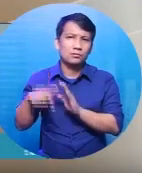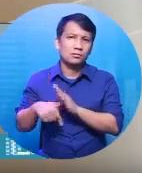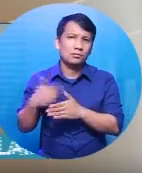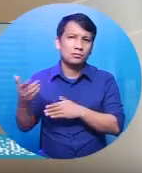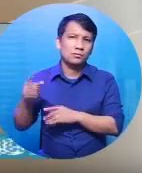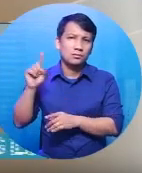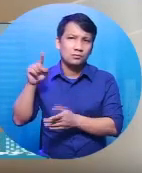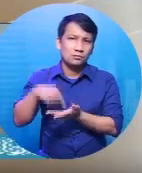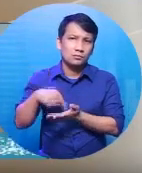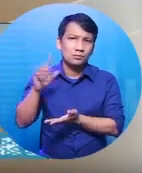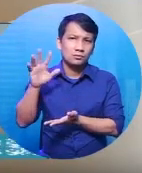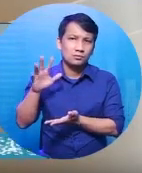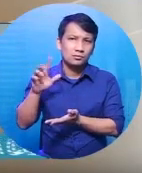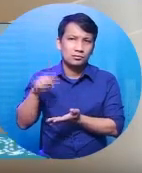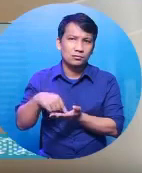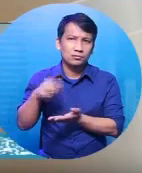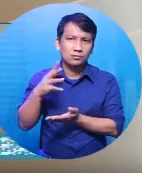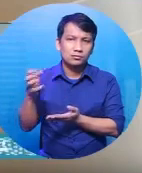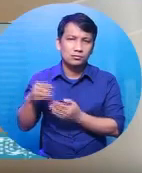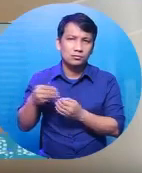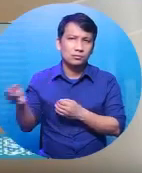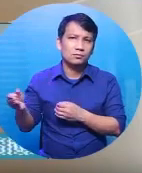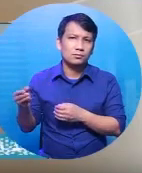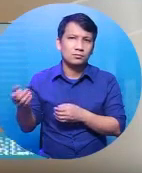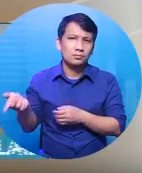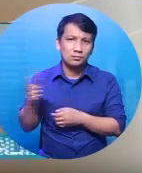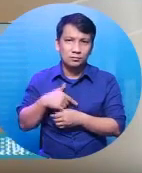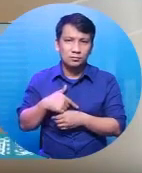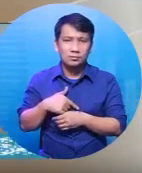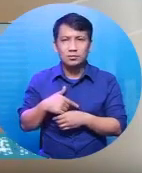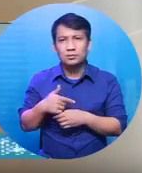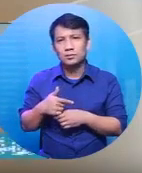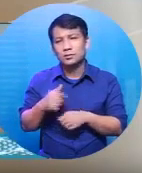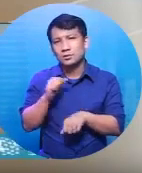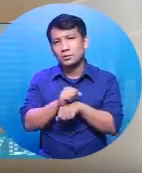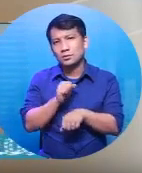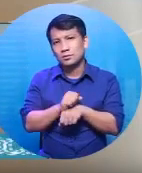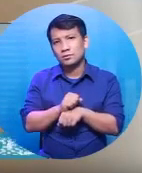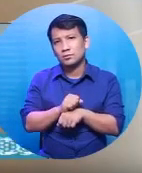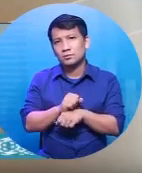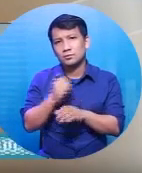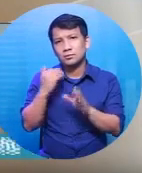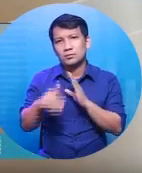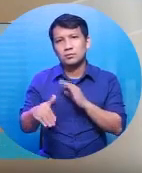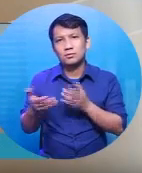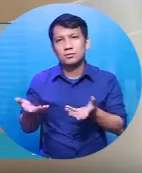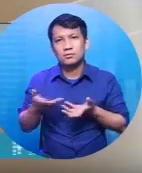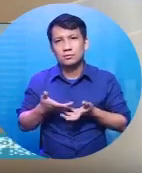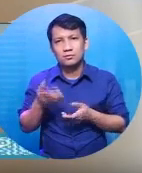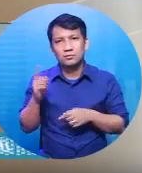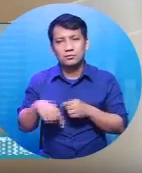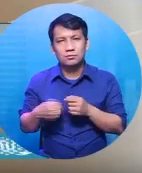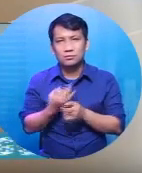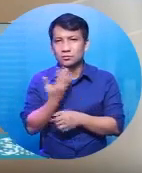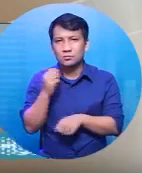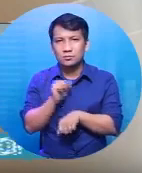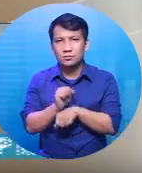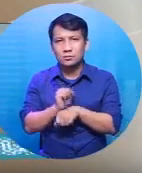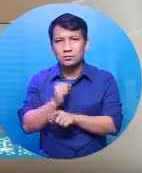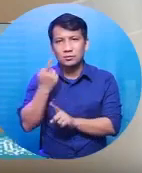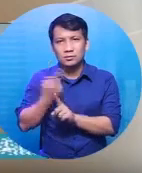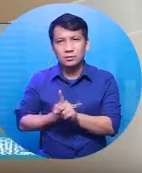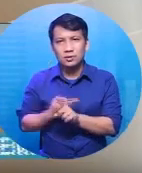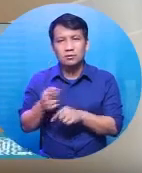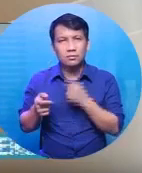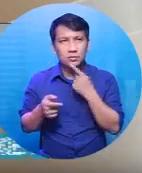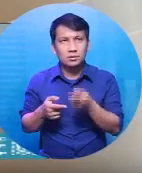ako 1,500. Magbigay po ako 1,500 pag dumating tong unemployment ko. Kasi po, unemployment lang. Wala po kasi ako napasok ng ilang buwan. Oh.